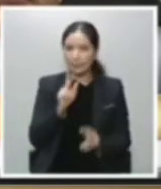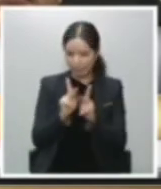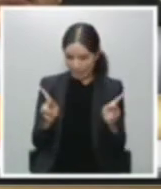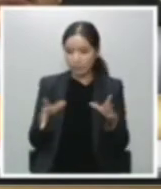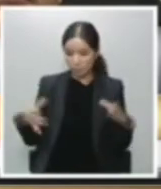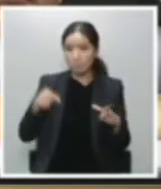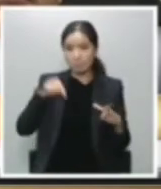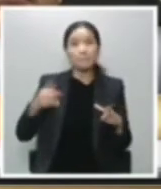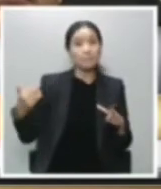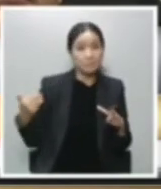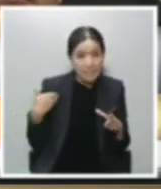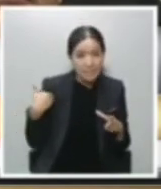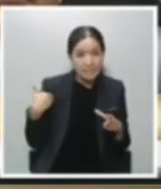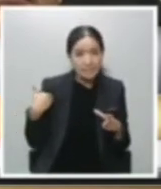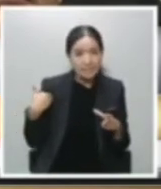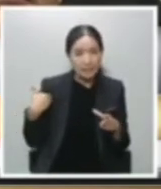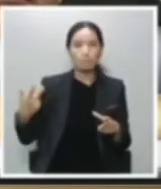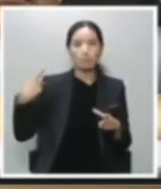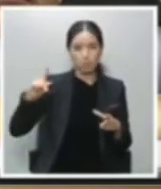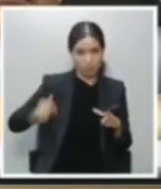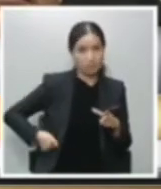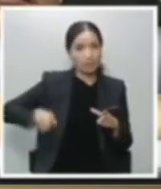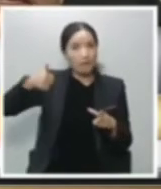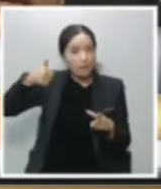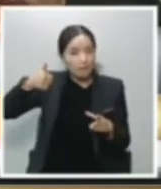ครับสิ่งที่เราจะได้นั่นก็คือ